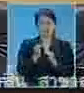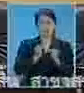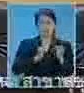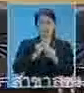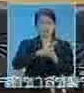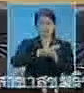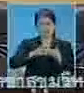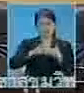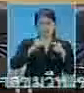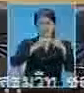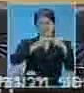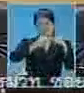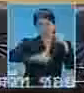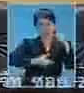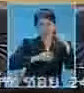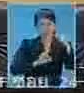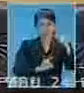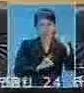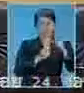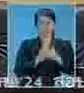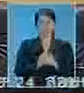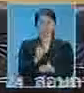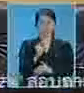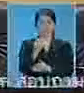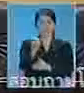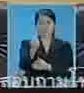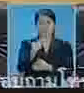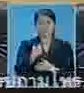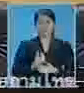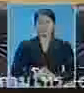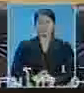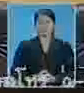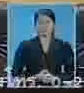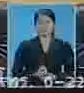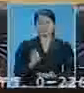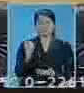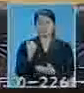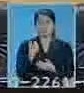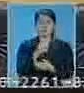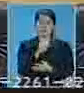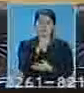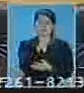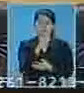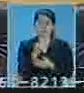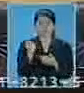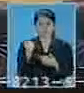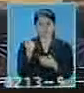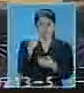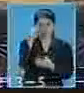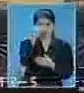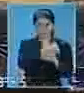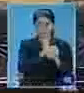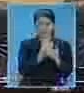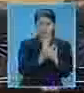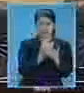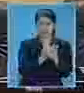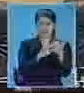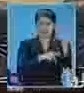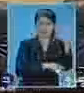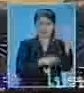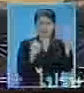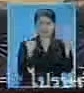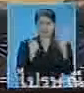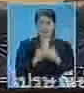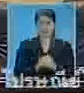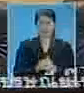ที่8เป็นประเด็นที่ท่านอ้างว่ามีการทุจริตแต่ผมฟังท่านอภิปรายผมก็